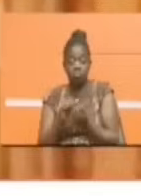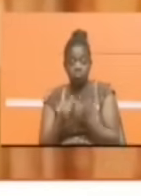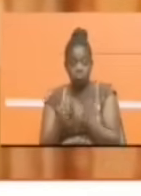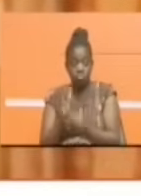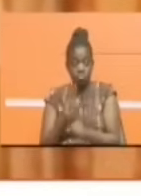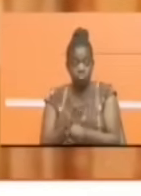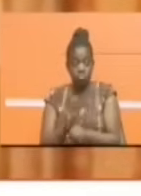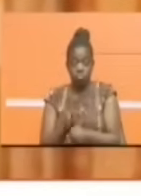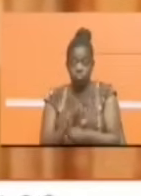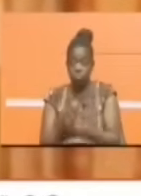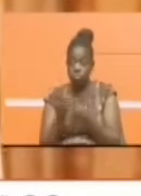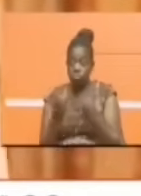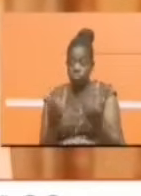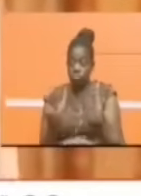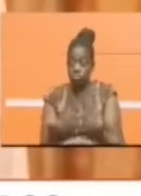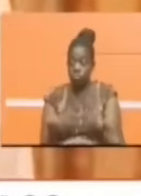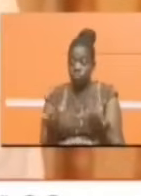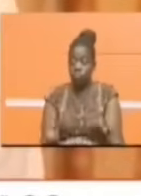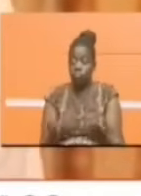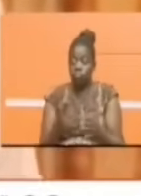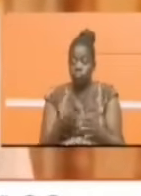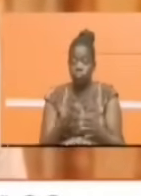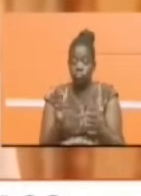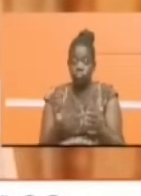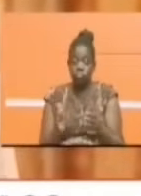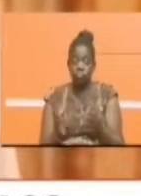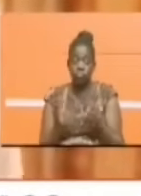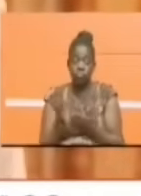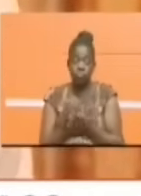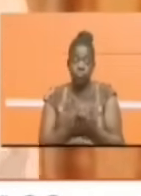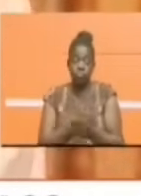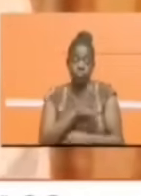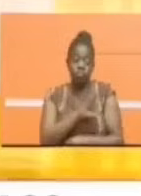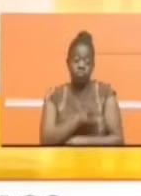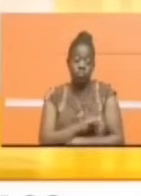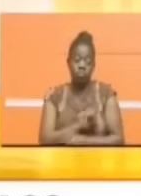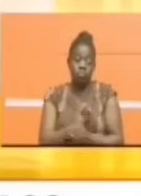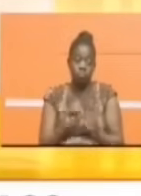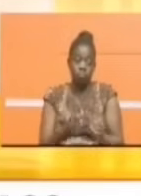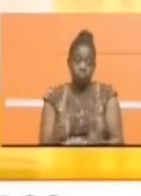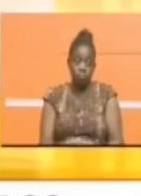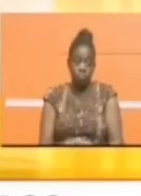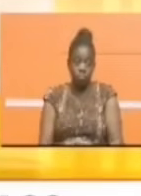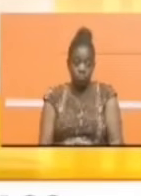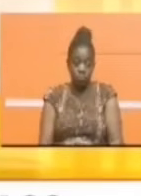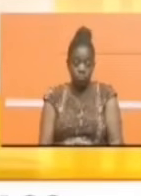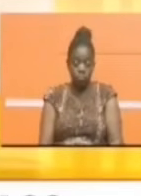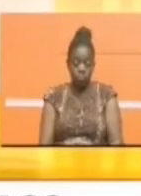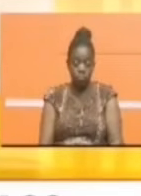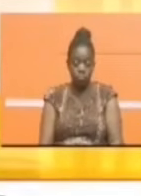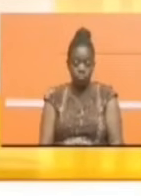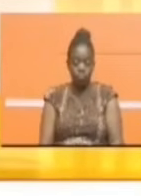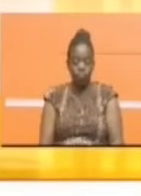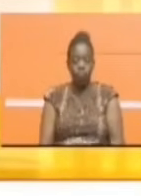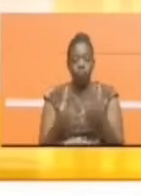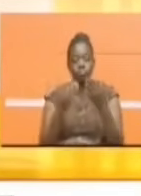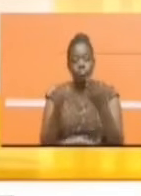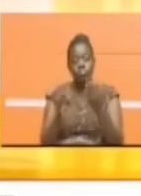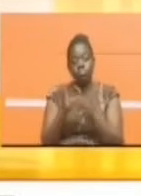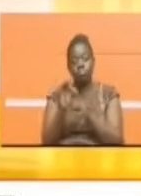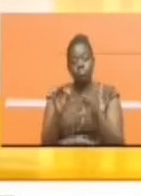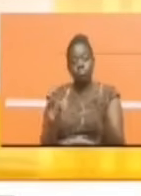kungi nga bangi ensangi zino babuuseemu olw'obutagumiikiriziganya. Twebaza olw'ekirabo